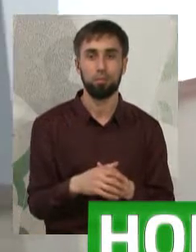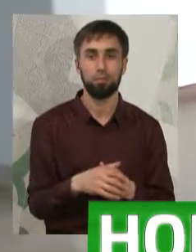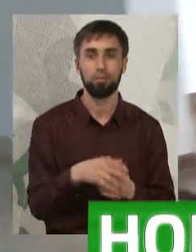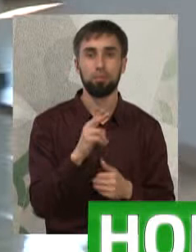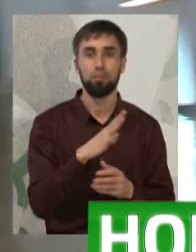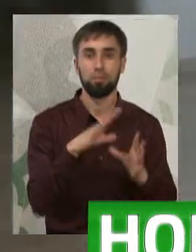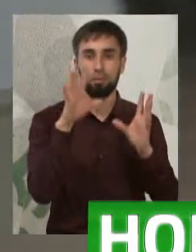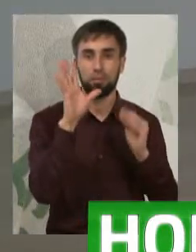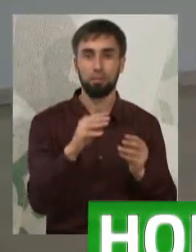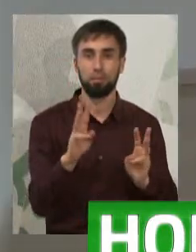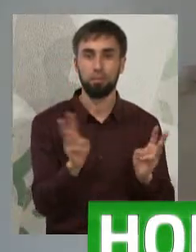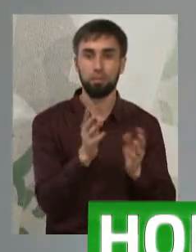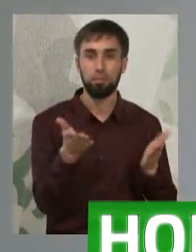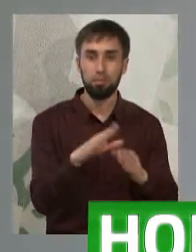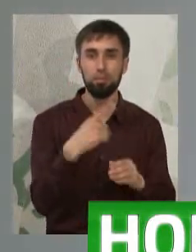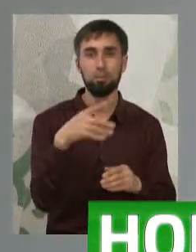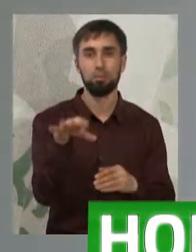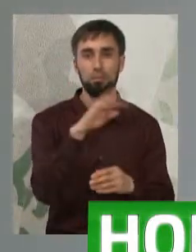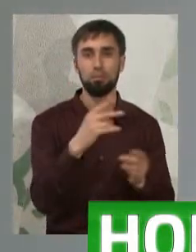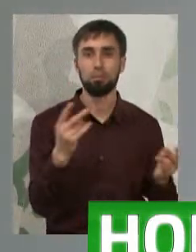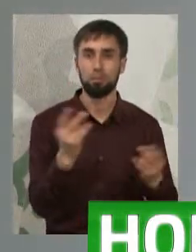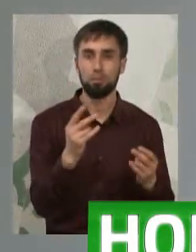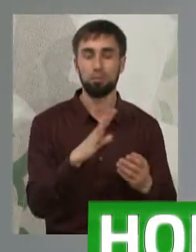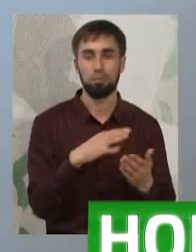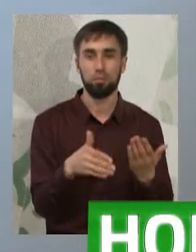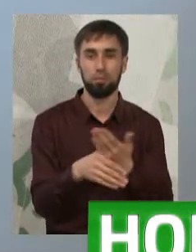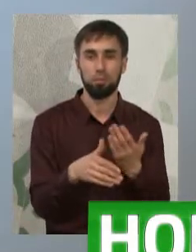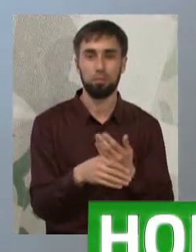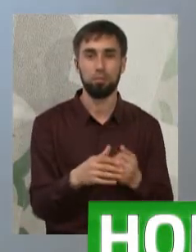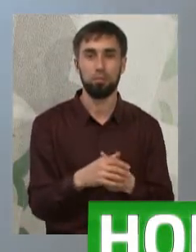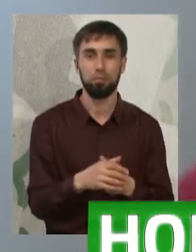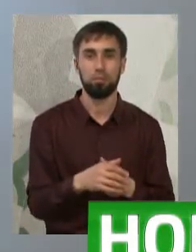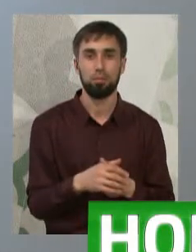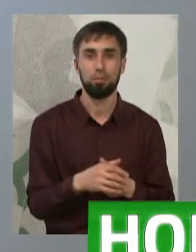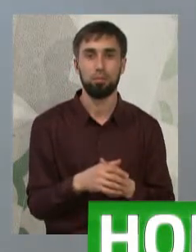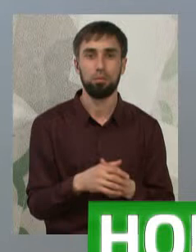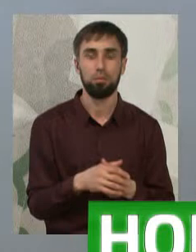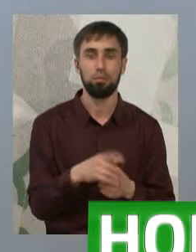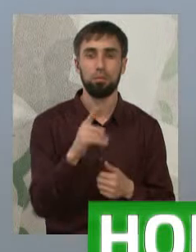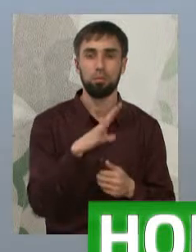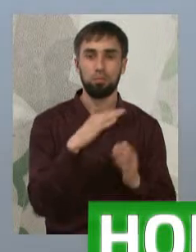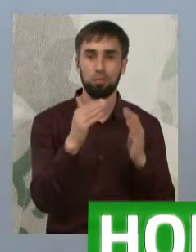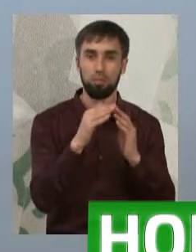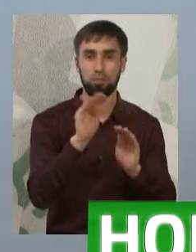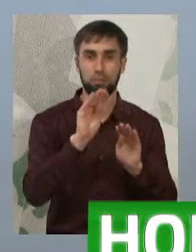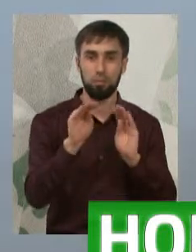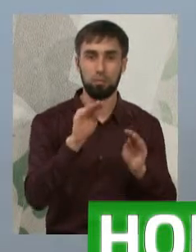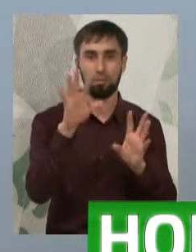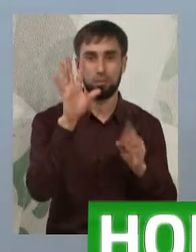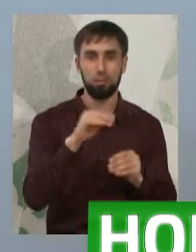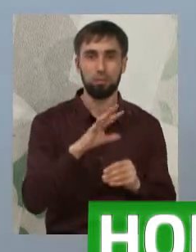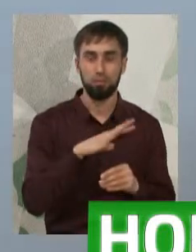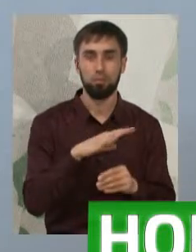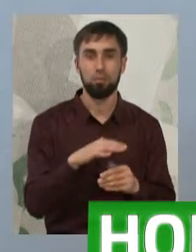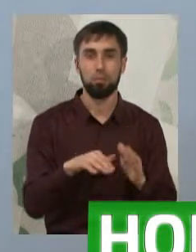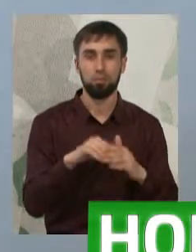всего неравнодушные люди несли самое необходимое. И все это с благодарностью принималось. В благоустройстве их нового жилья также была приложена